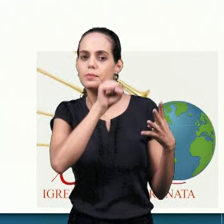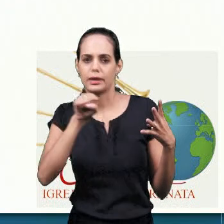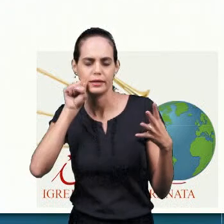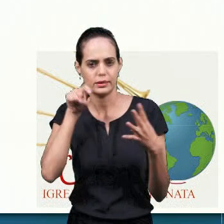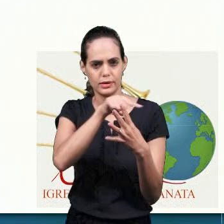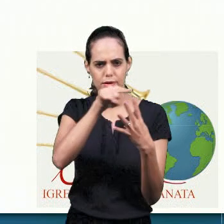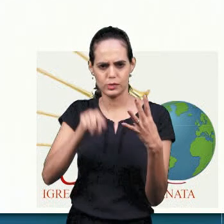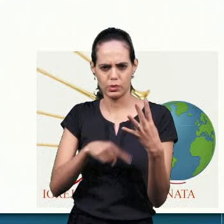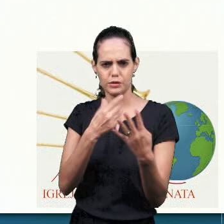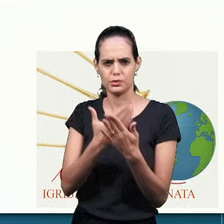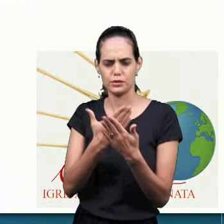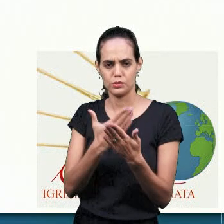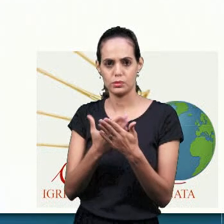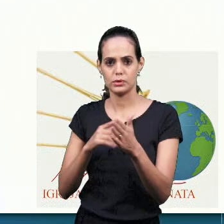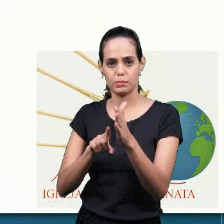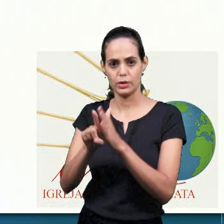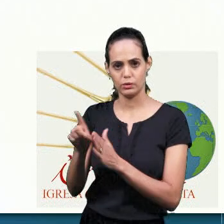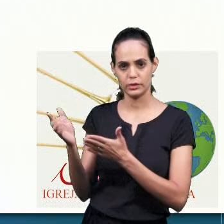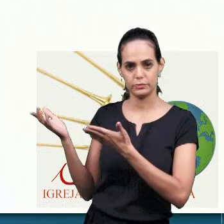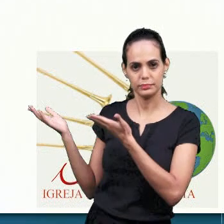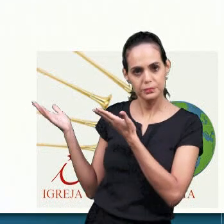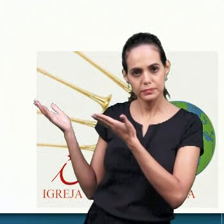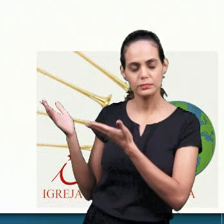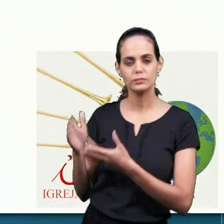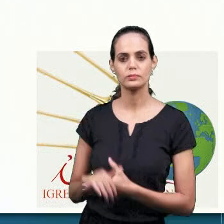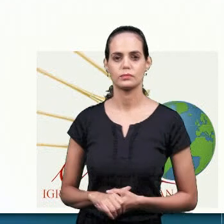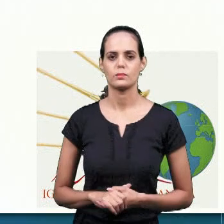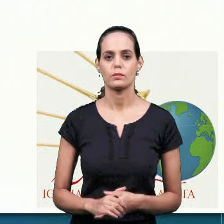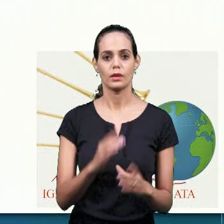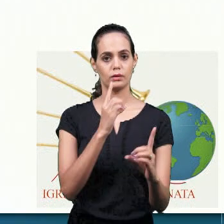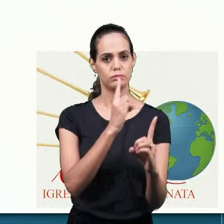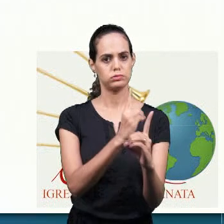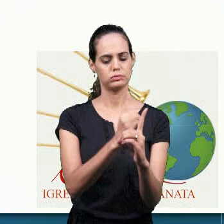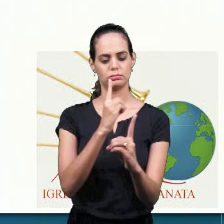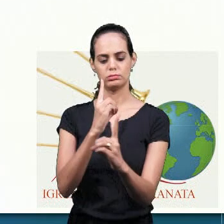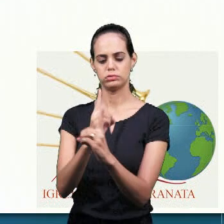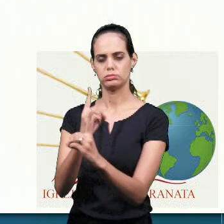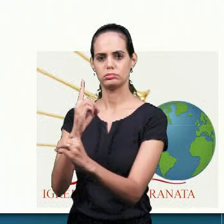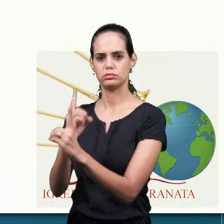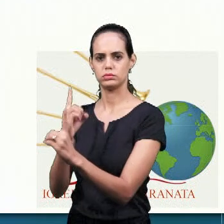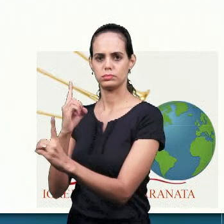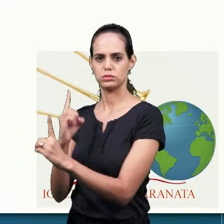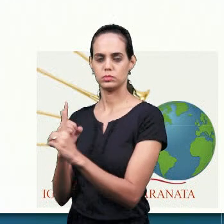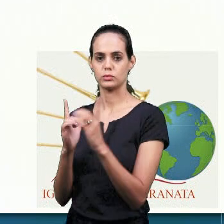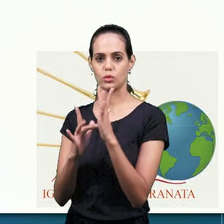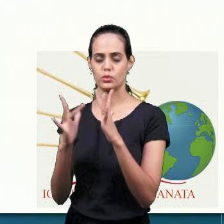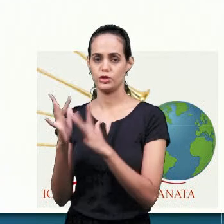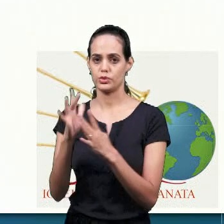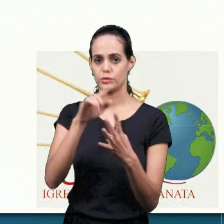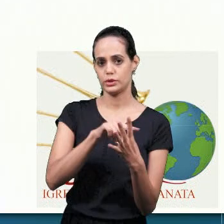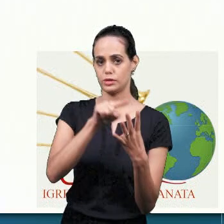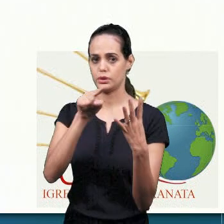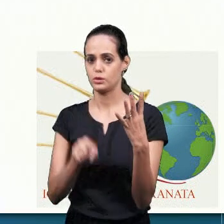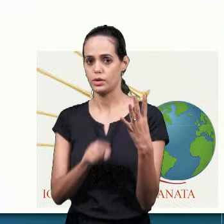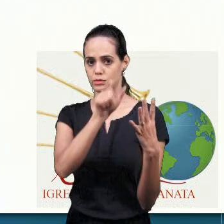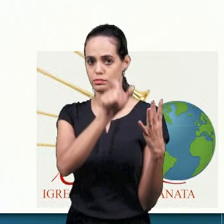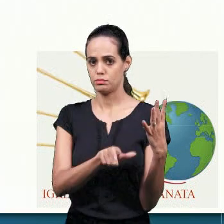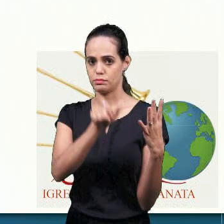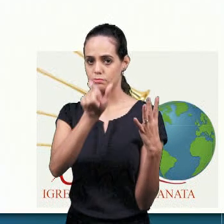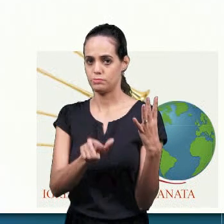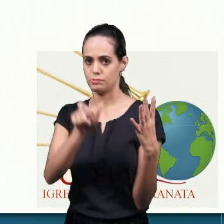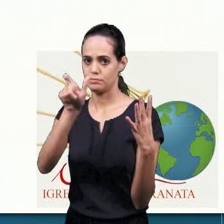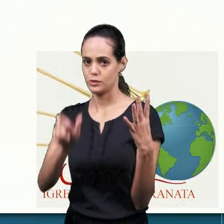femme samaritaine. La question est celle-ci. Les rencontres avec le Seigneur Jésus.